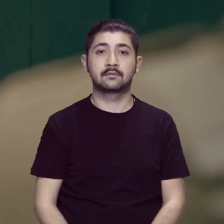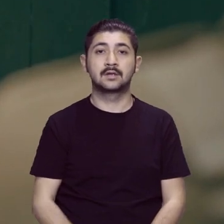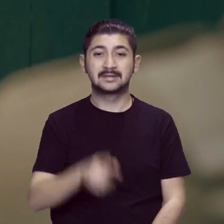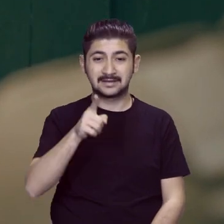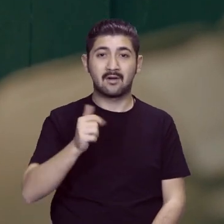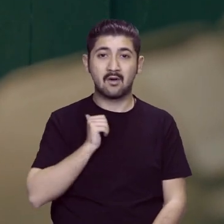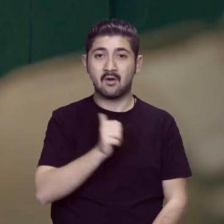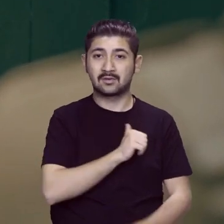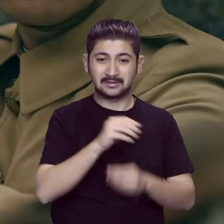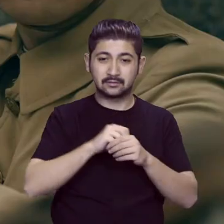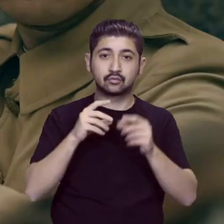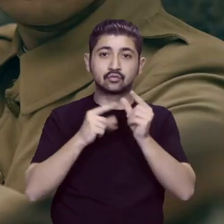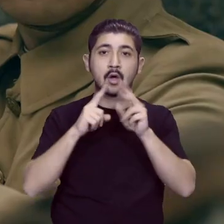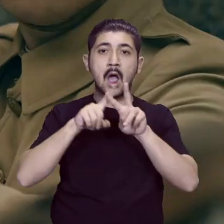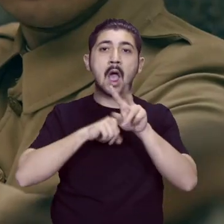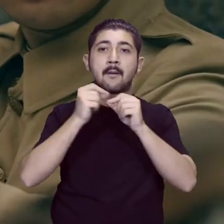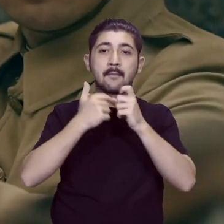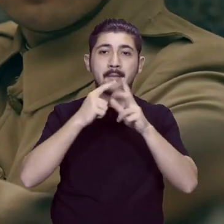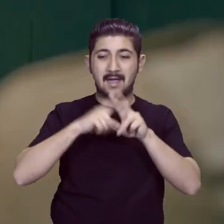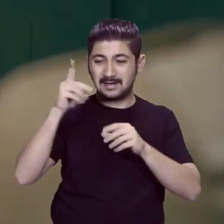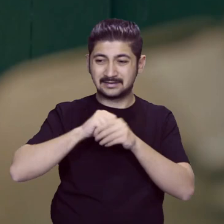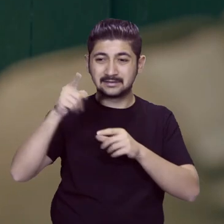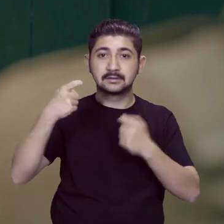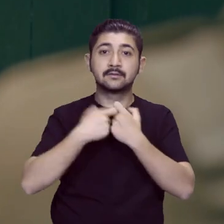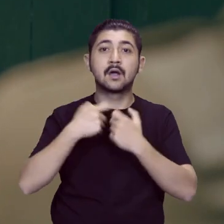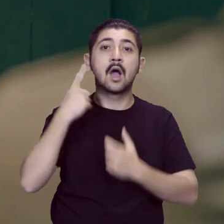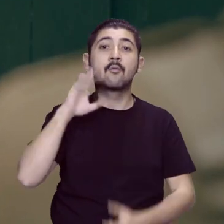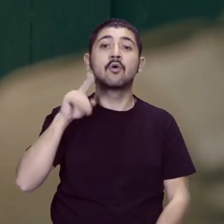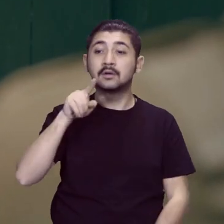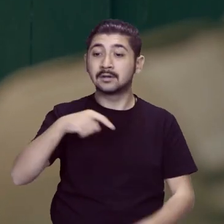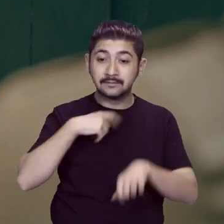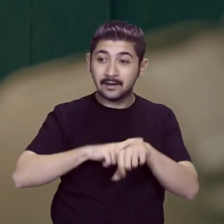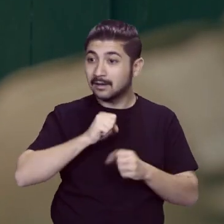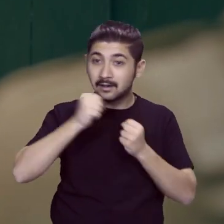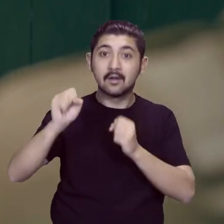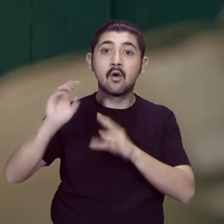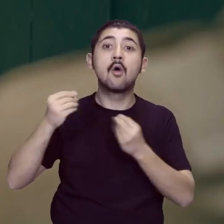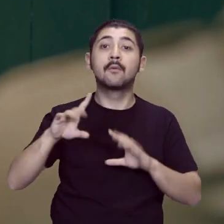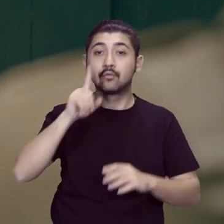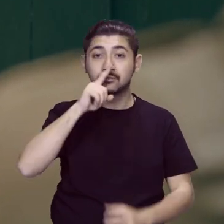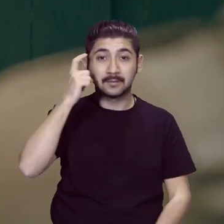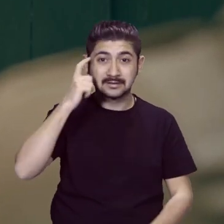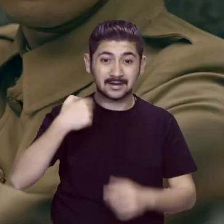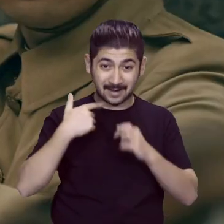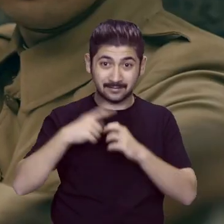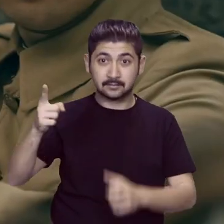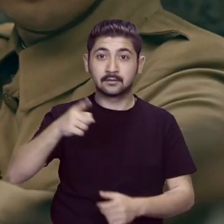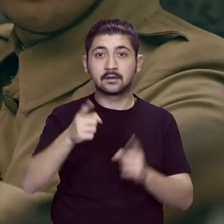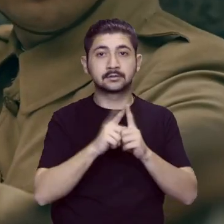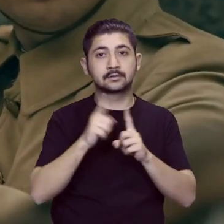Senin de ordumuzun şuaybede savaştığından haberin yok galiba. Eğer yakıtı vaktinde oraya götüremezsem, Yüzbaşı Robert'a bunun hesabını sen